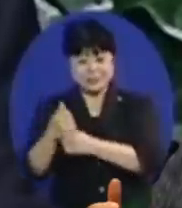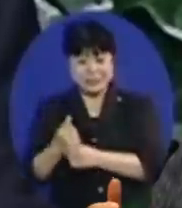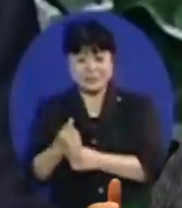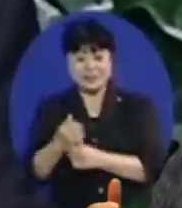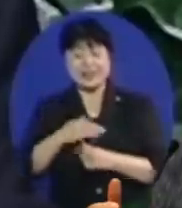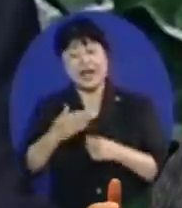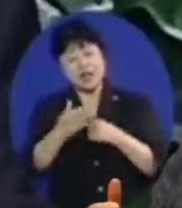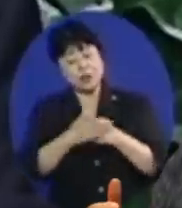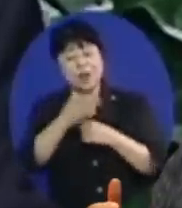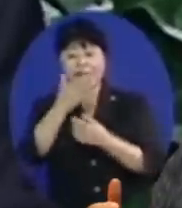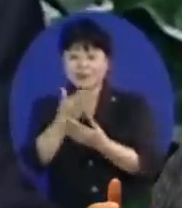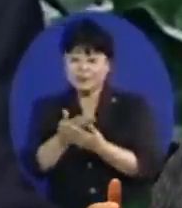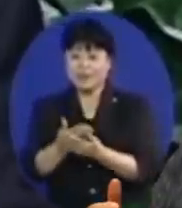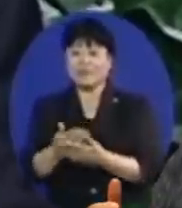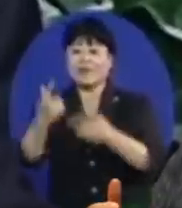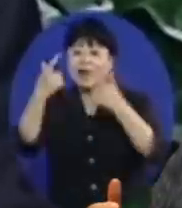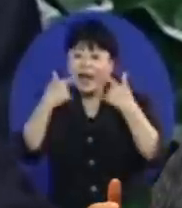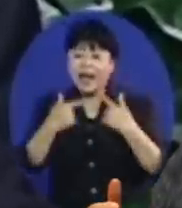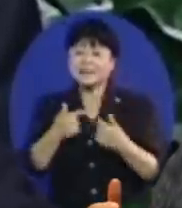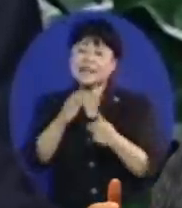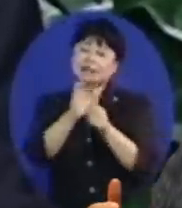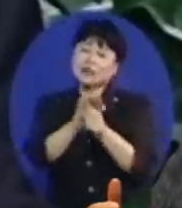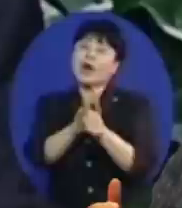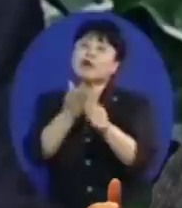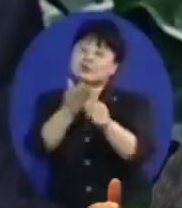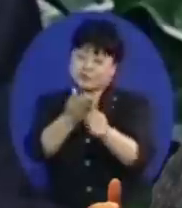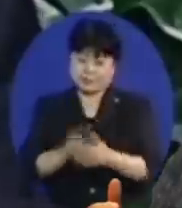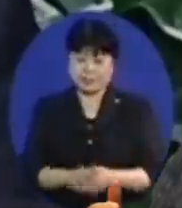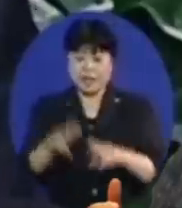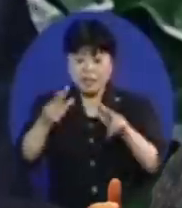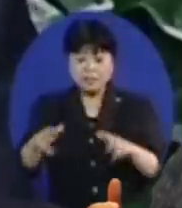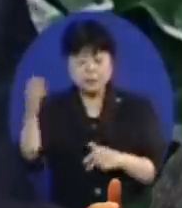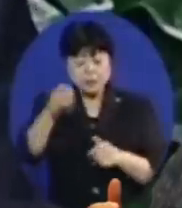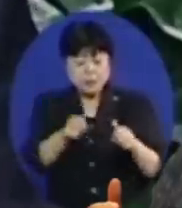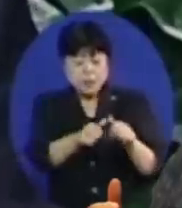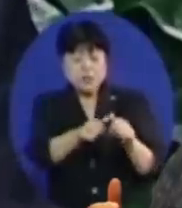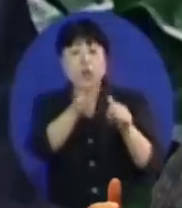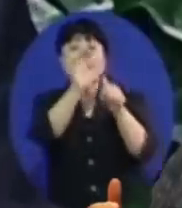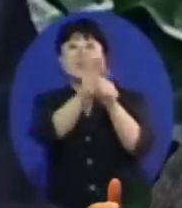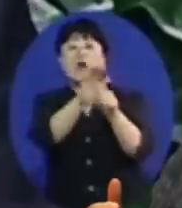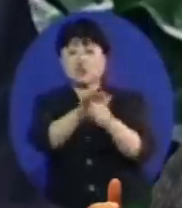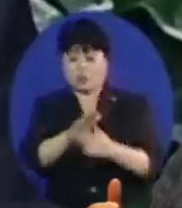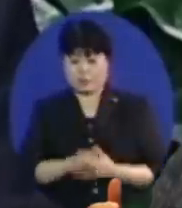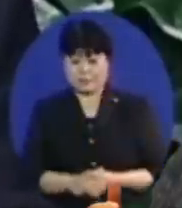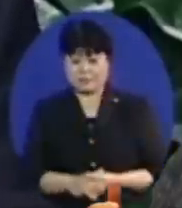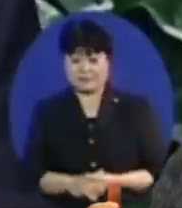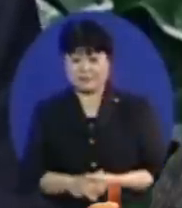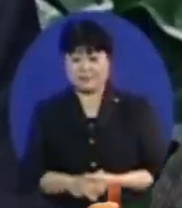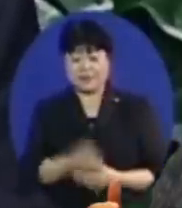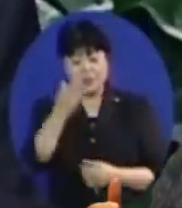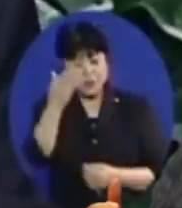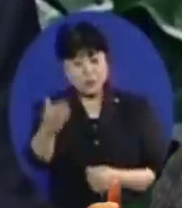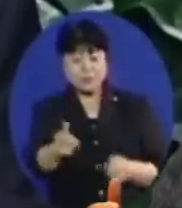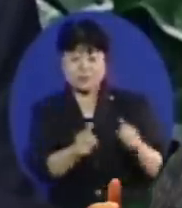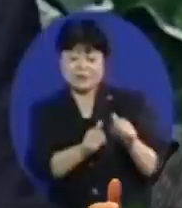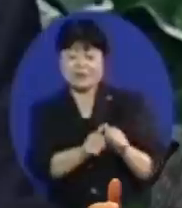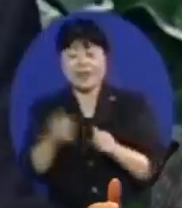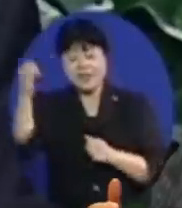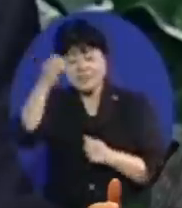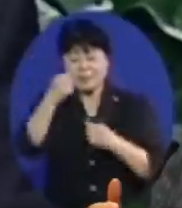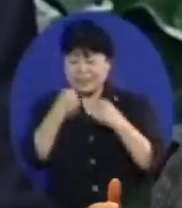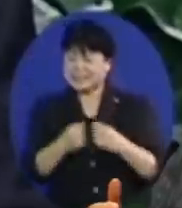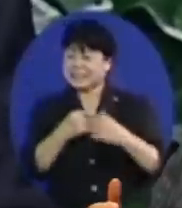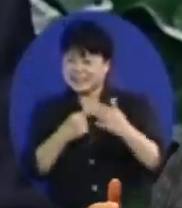나를 도우소서. 항상 도와주셨습니다. 지금도 성령께서 도와주시고 계신 것입니다. 여러분 곁에 성령이